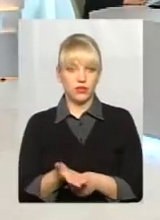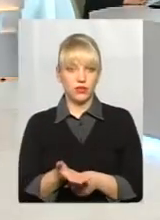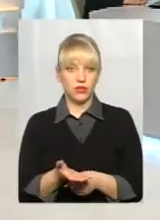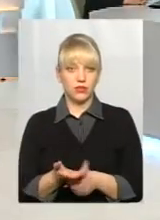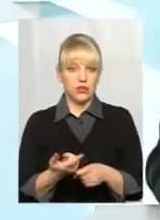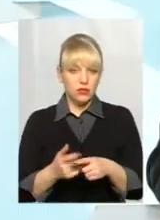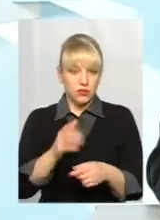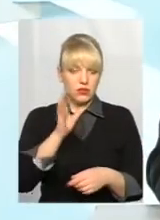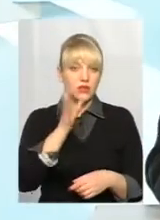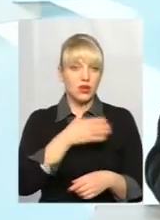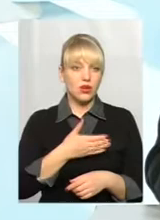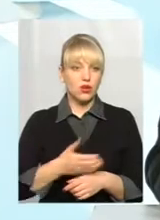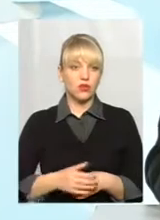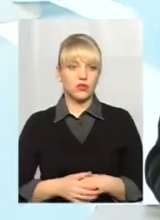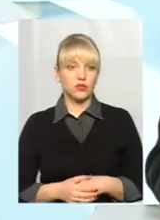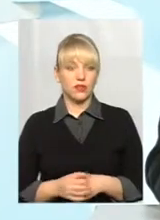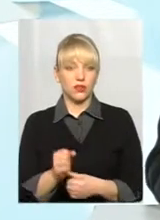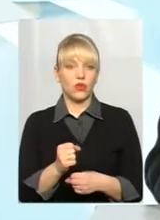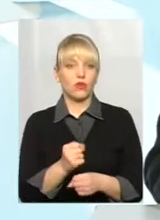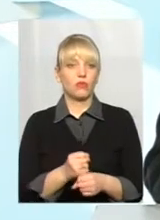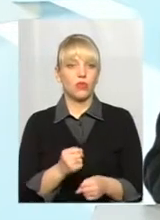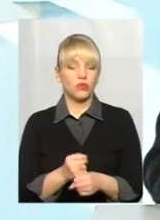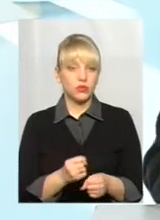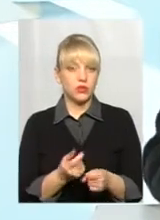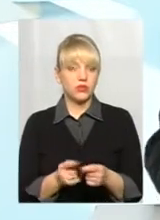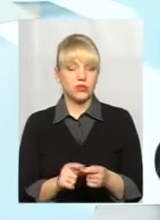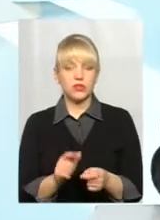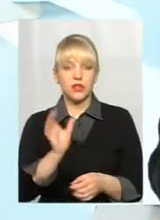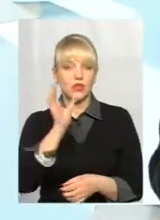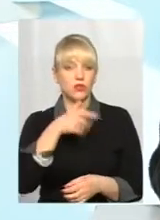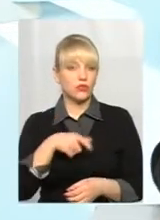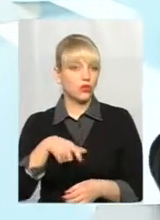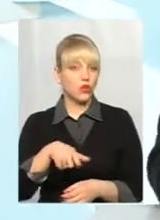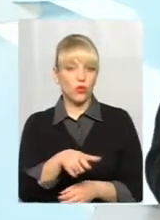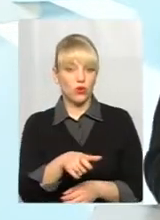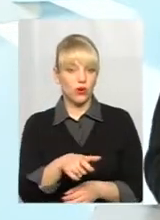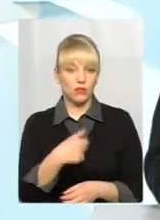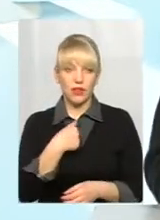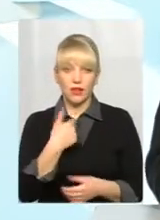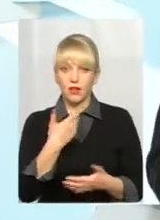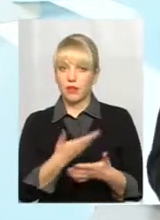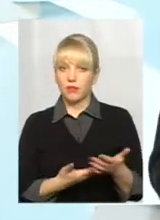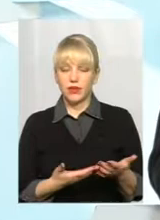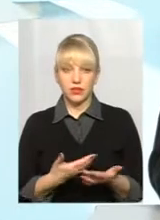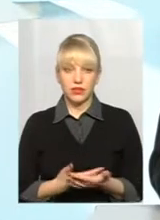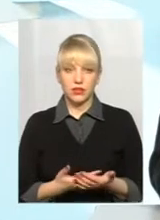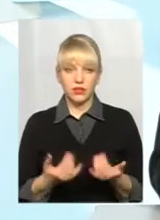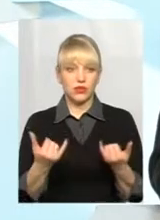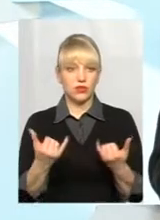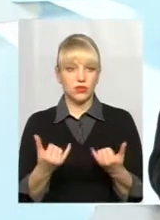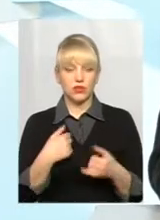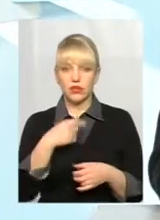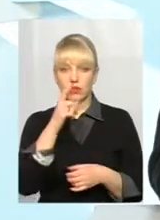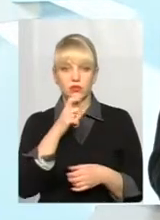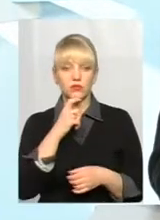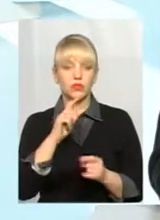дуже серйозна робота, це дуже серйозна дорога. Мене, наприклад, ну, скажімо, сьогодні, я не розумію, чого